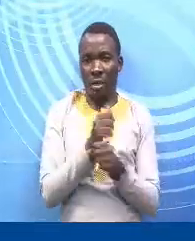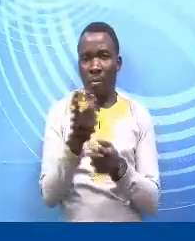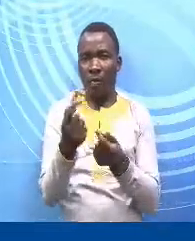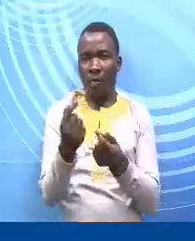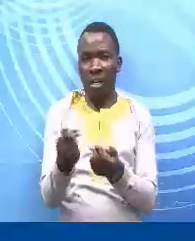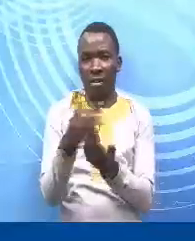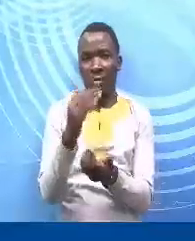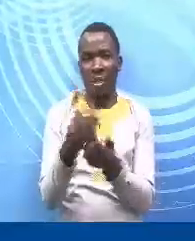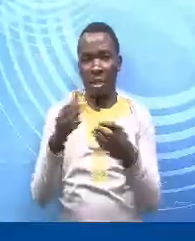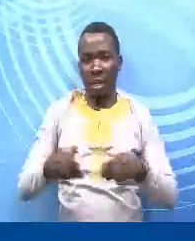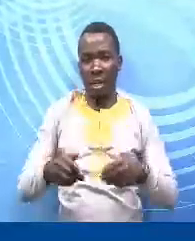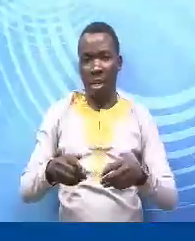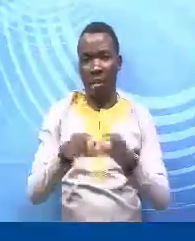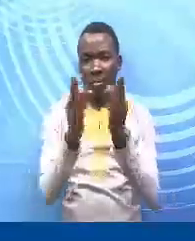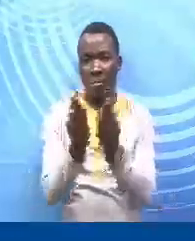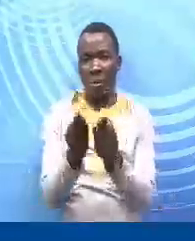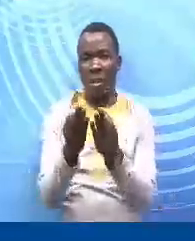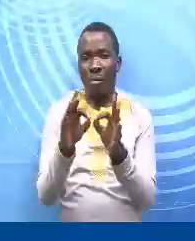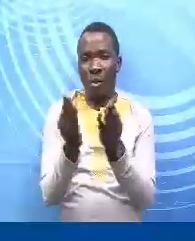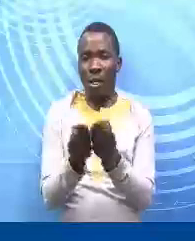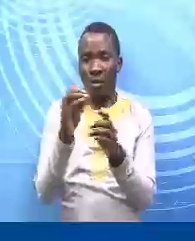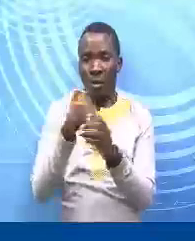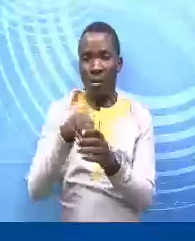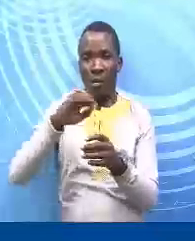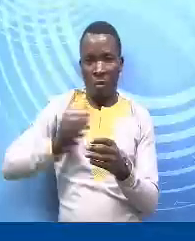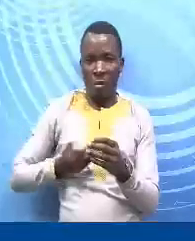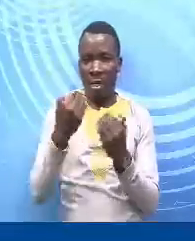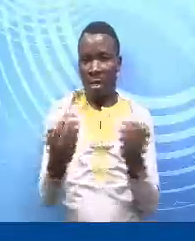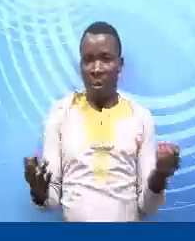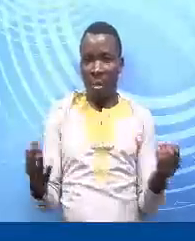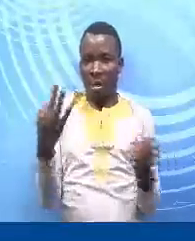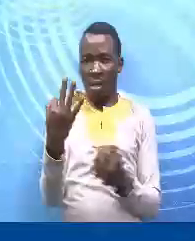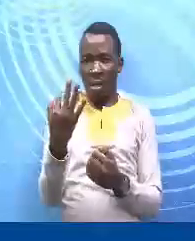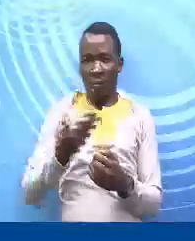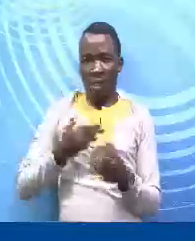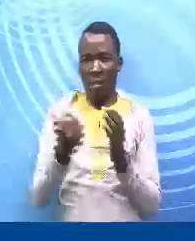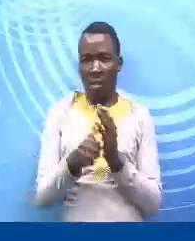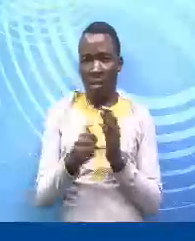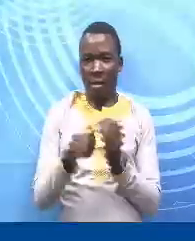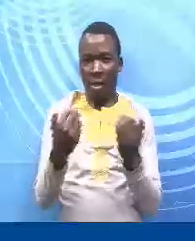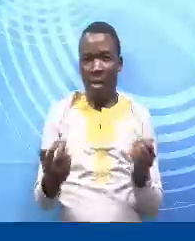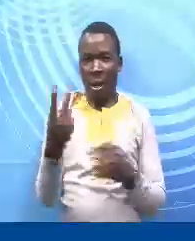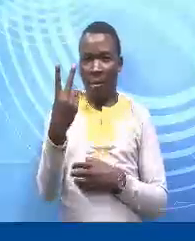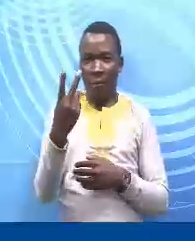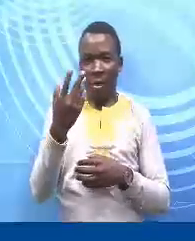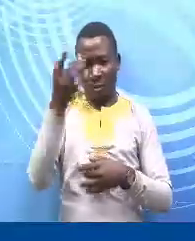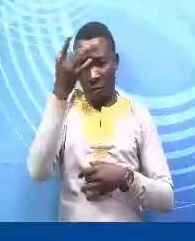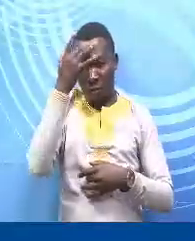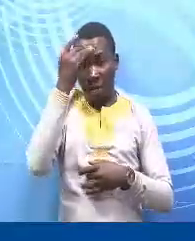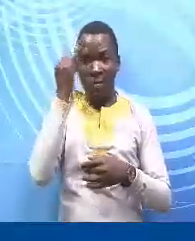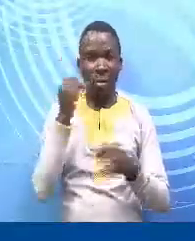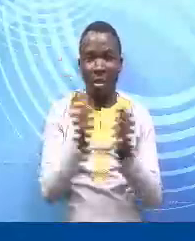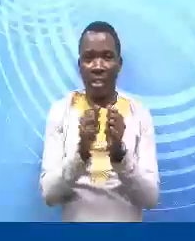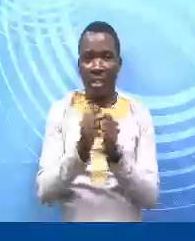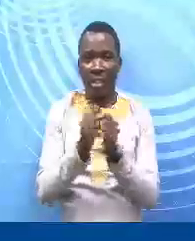gutungisha umuryango we. Mu muryango ugizwe n'umugore n'abana batatu avuga ko ngafite ikibazo cy'abana babiri bafite uburwayi bukomeye kandi